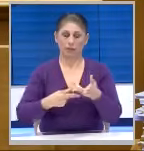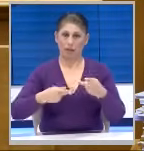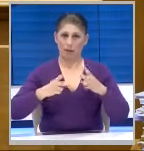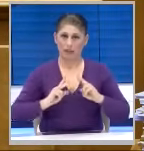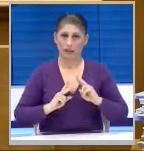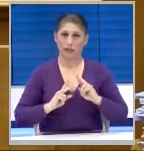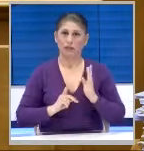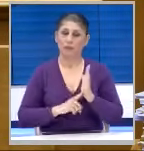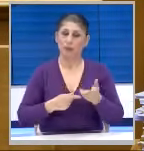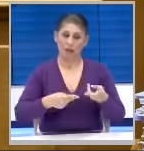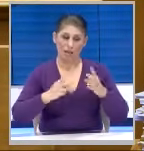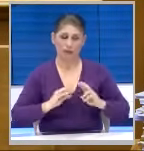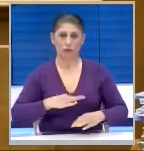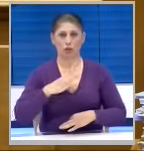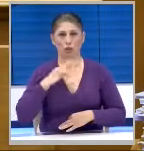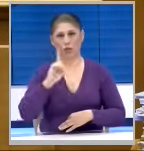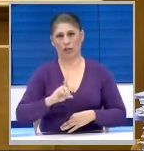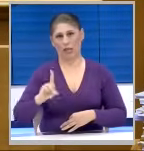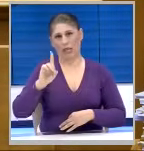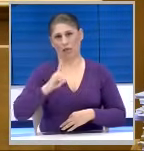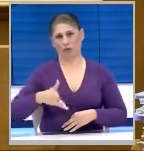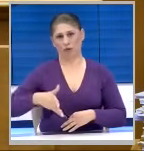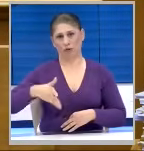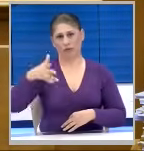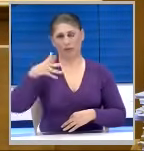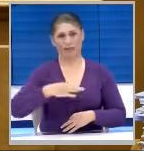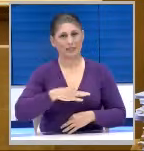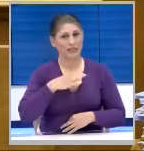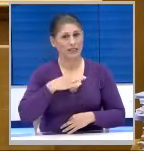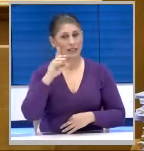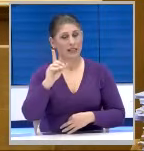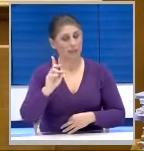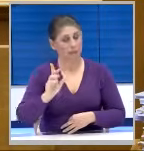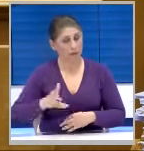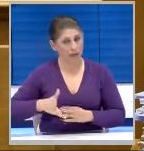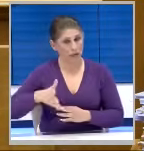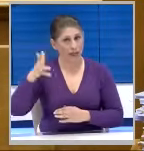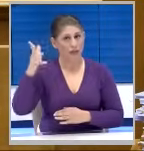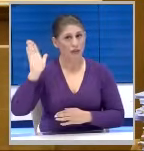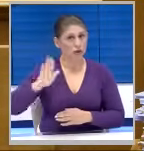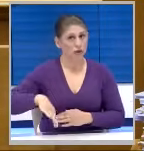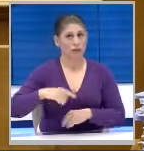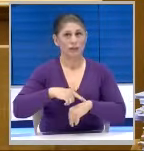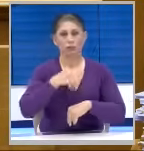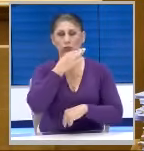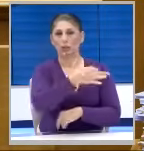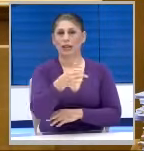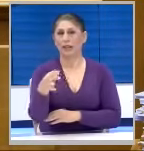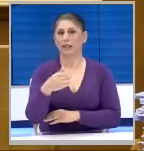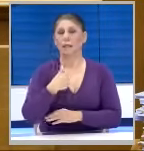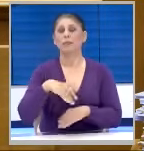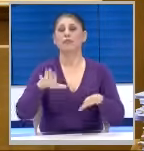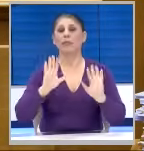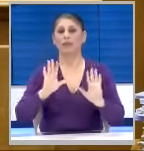πρέπει να απαντήσει ο κύριος μητσοτάκης κύριε μητσοτάκη τελικά την ώρα που λέγατε δεν θα γίνουμε η χώρα